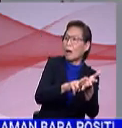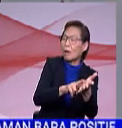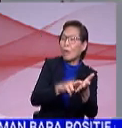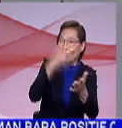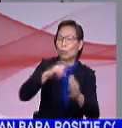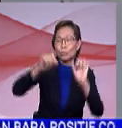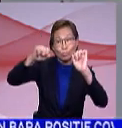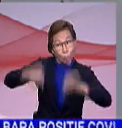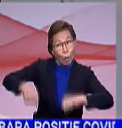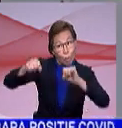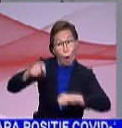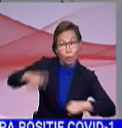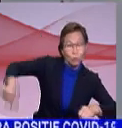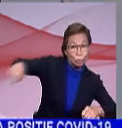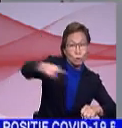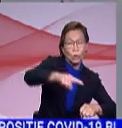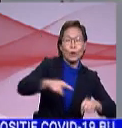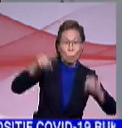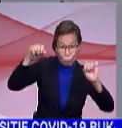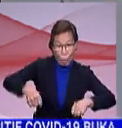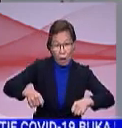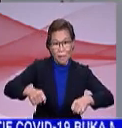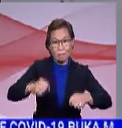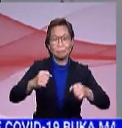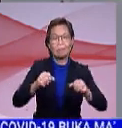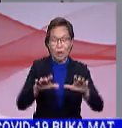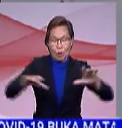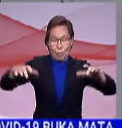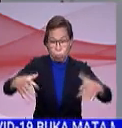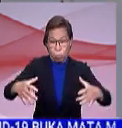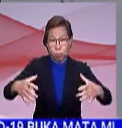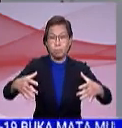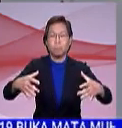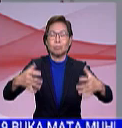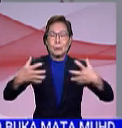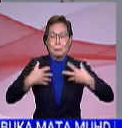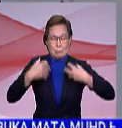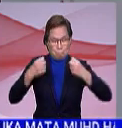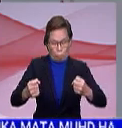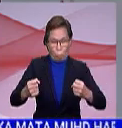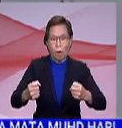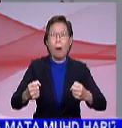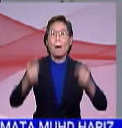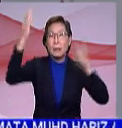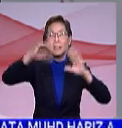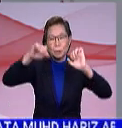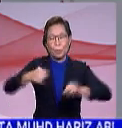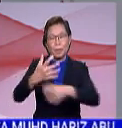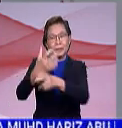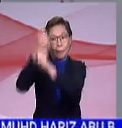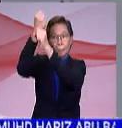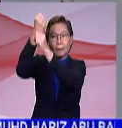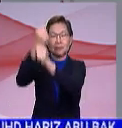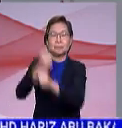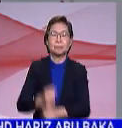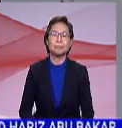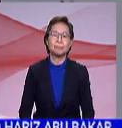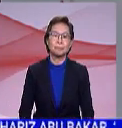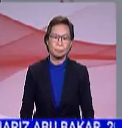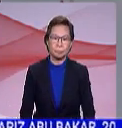bagi membolehkan imuniti kelompok dapat dicapai di negara kita ini. Muhammad Ashraf Ishak, Berita RTM.